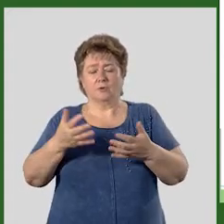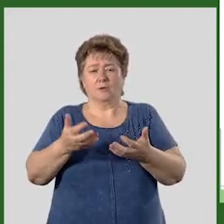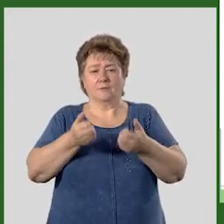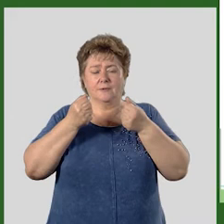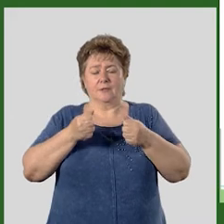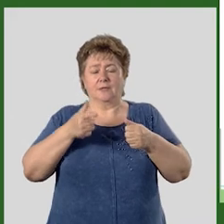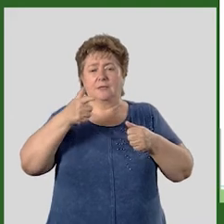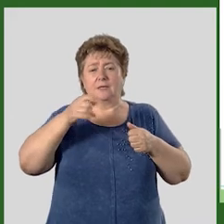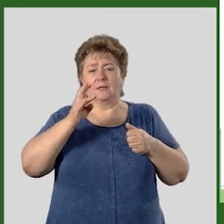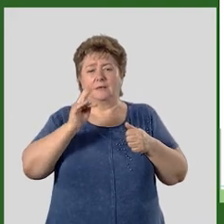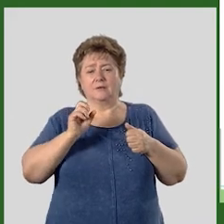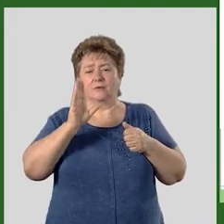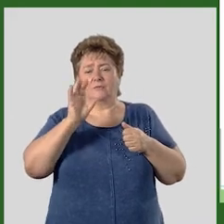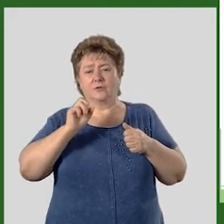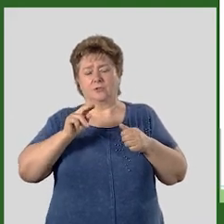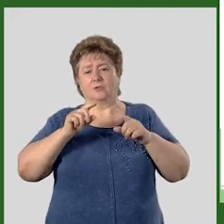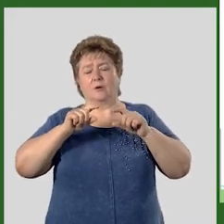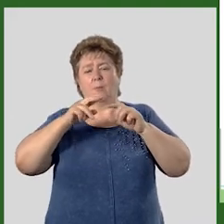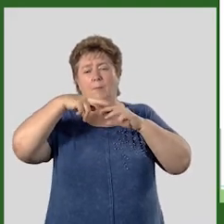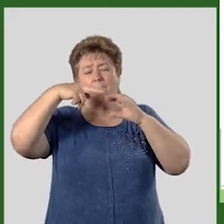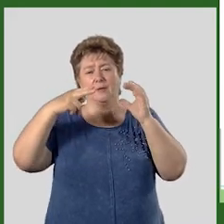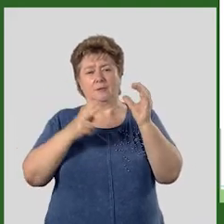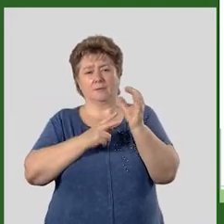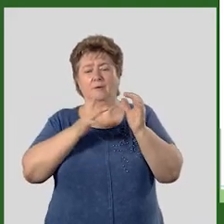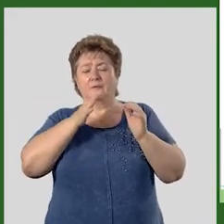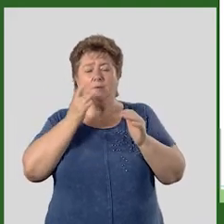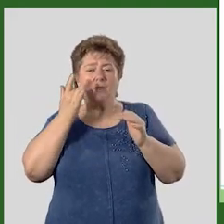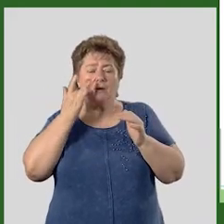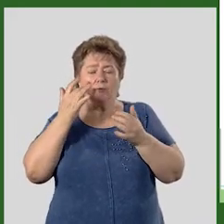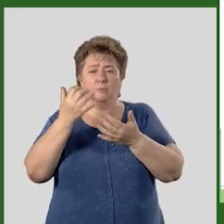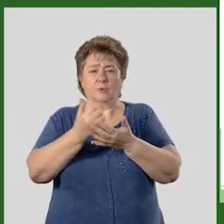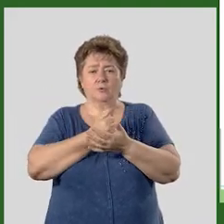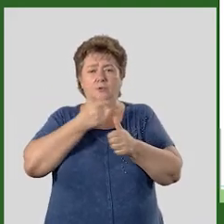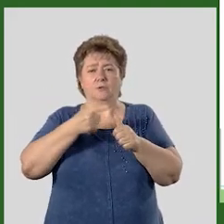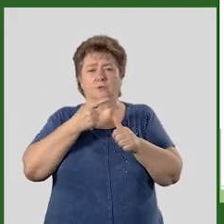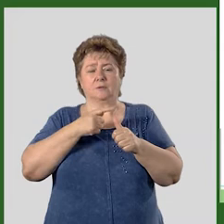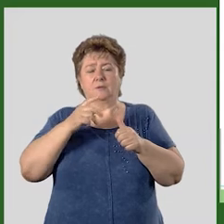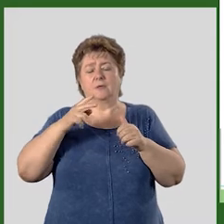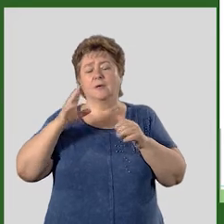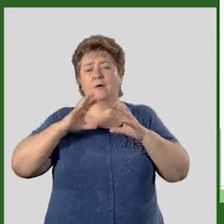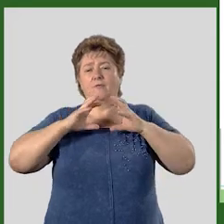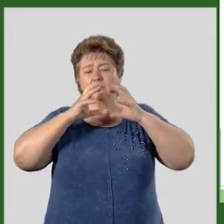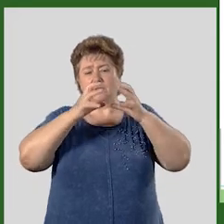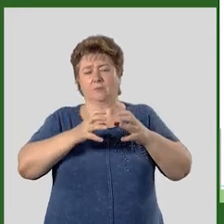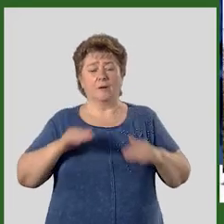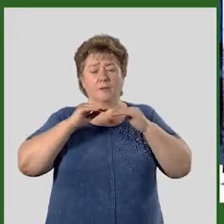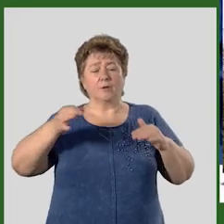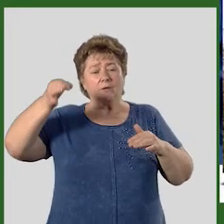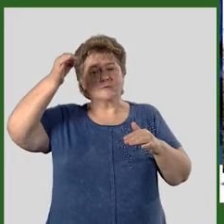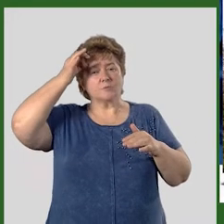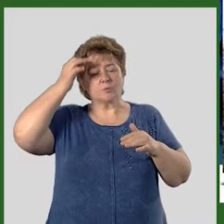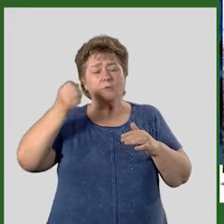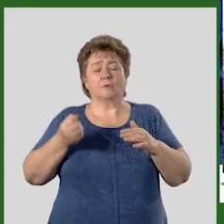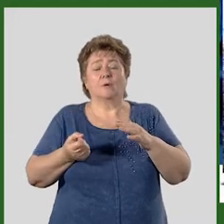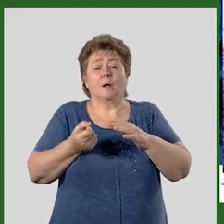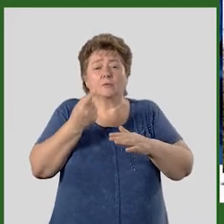взят гринвичский меридиан, время которого получило название Всемирного. Ребята,